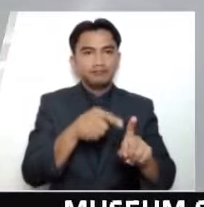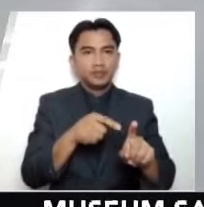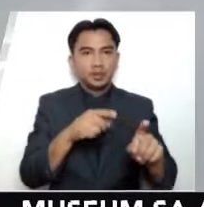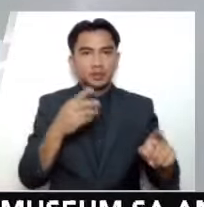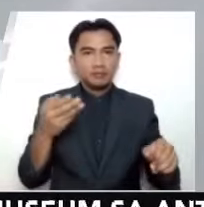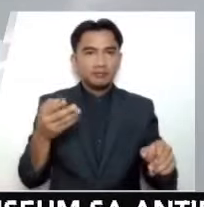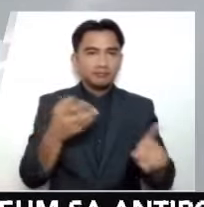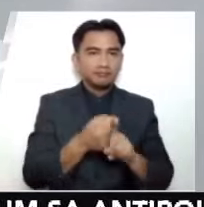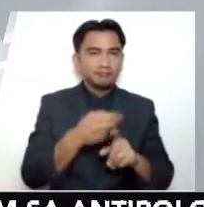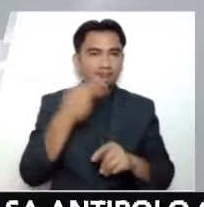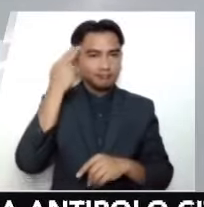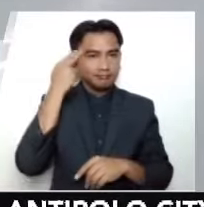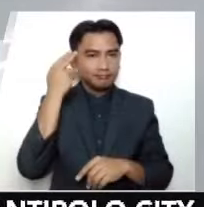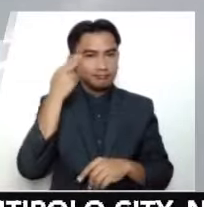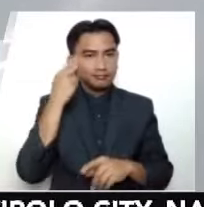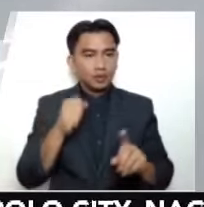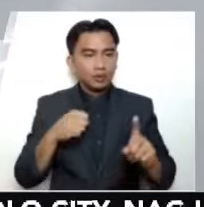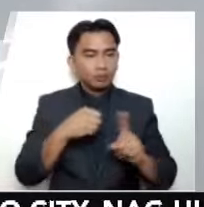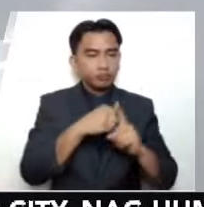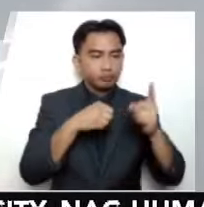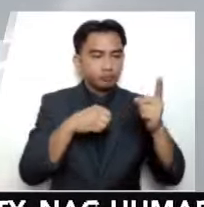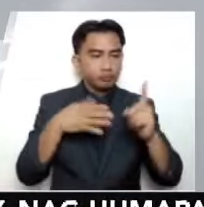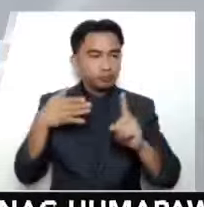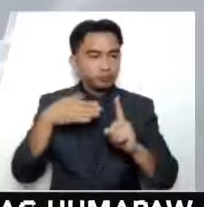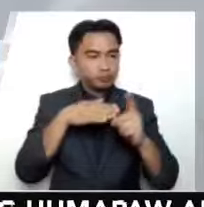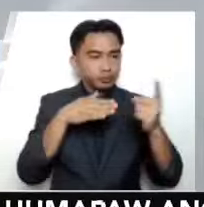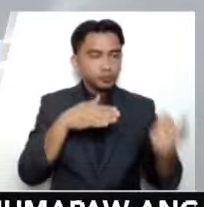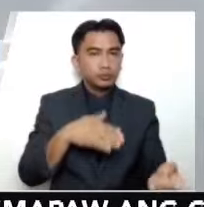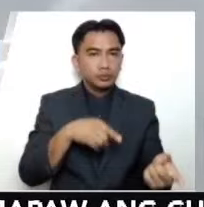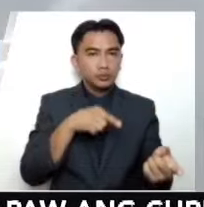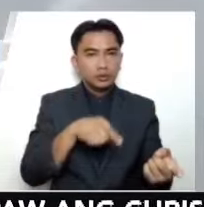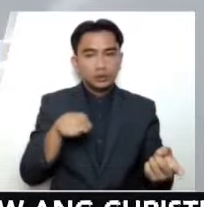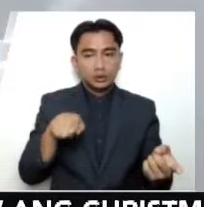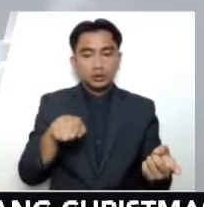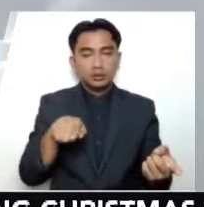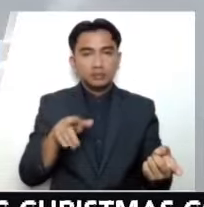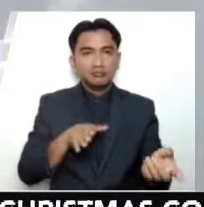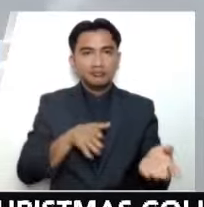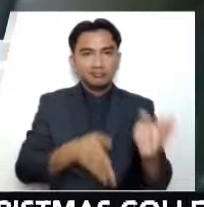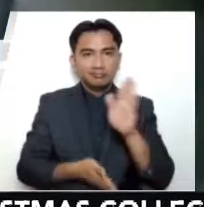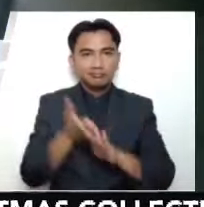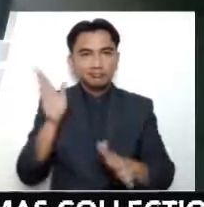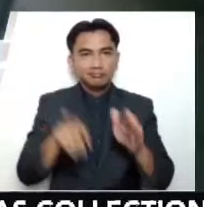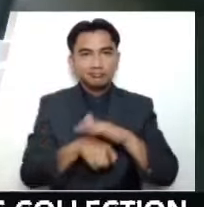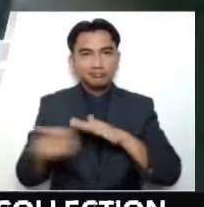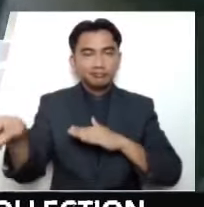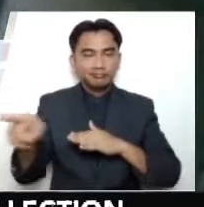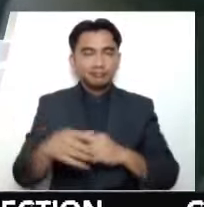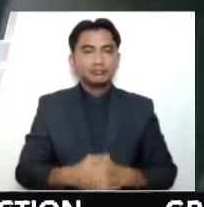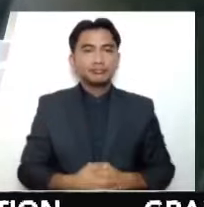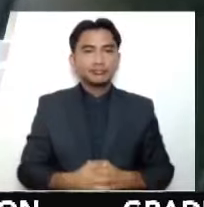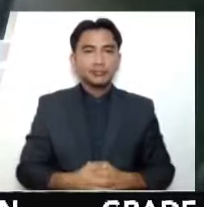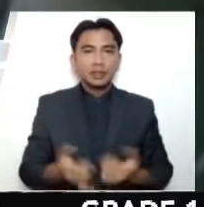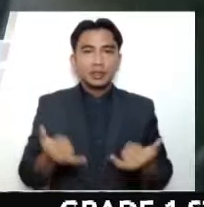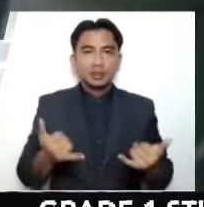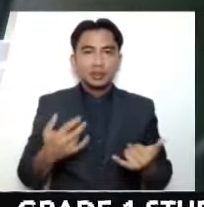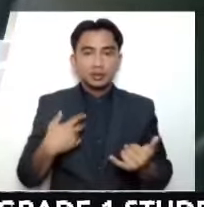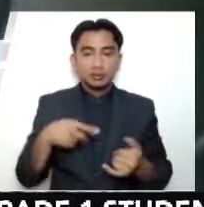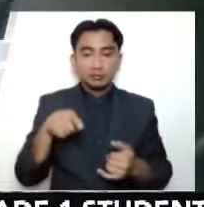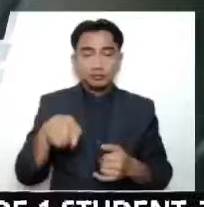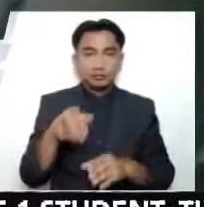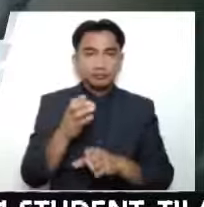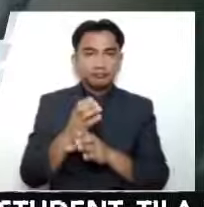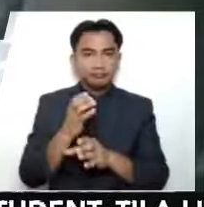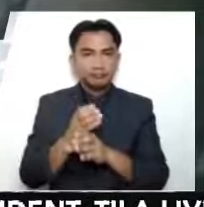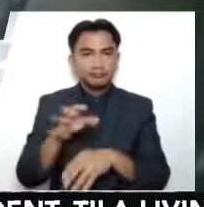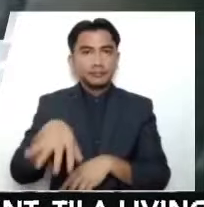siya natumba sa kalsada. Ang SUV hindi huminto. Natukoy naman ito ng mga pulis. Nakipag-ugnayan na rin daw